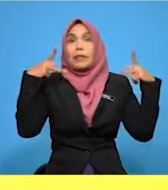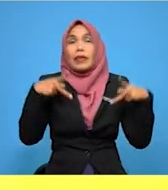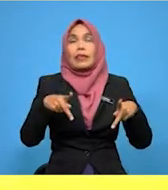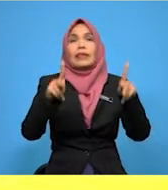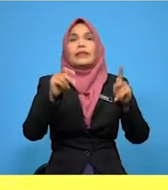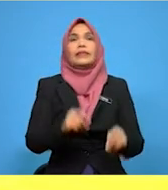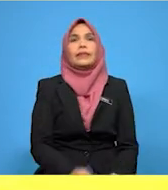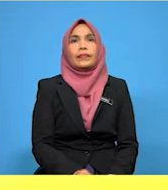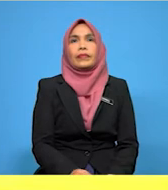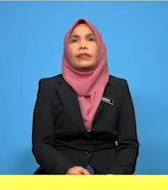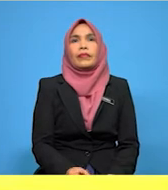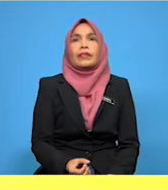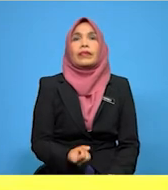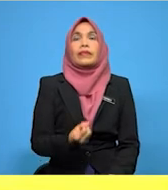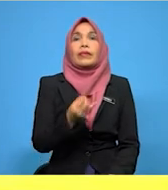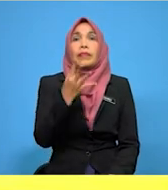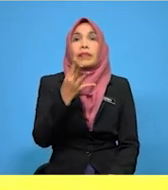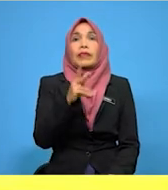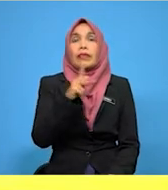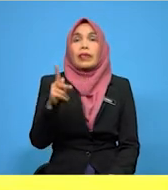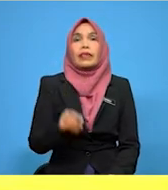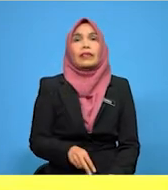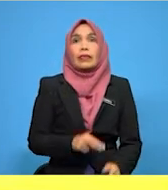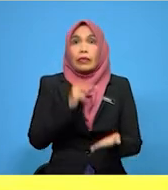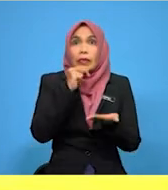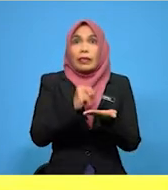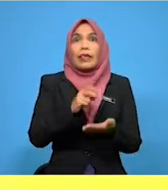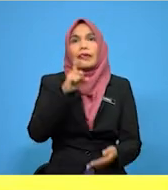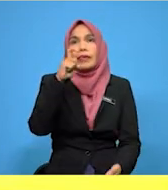jadual 1, berapakah nilai X?